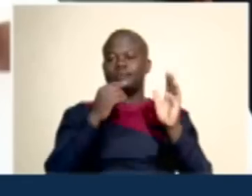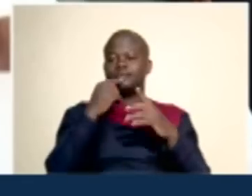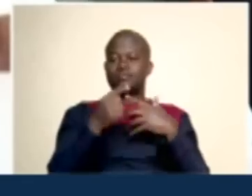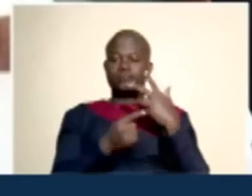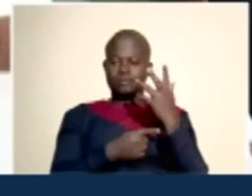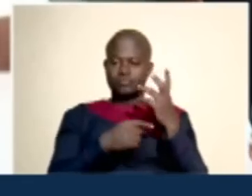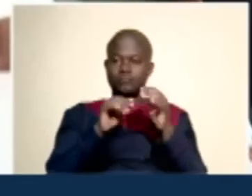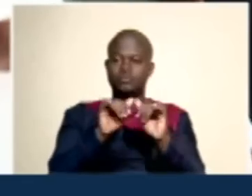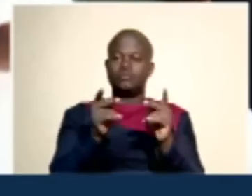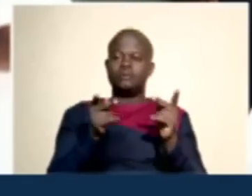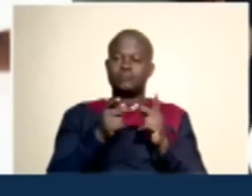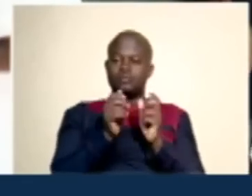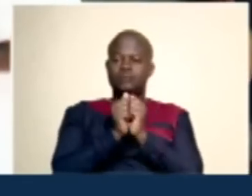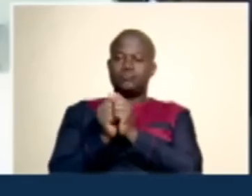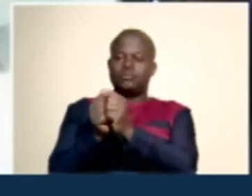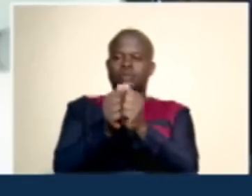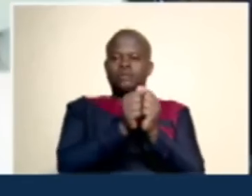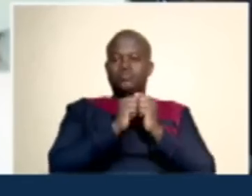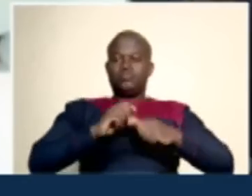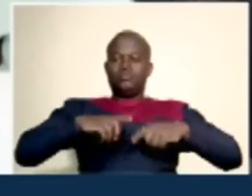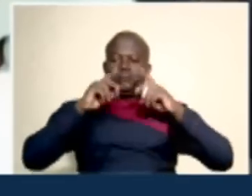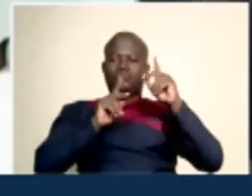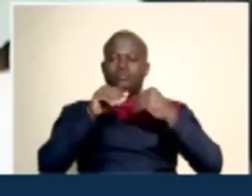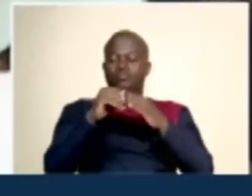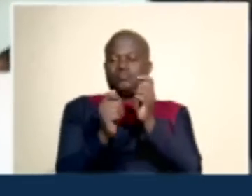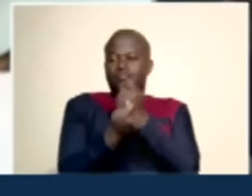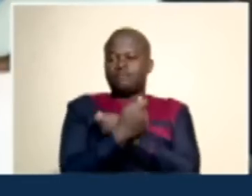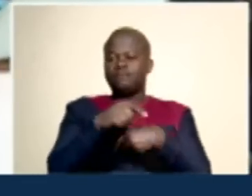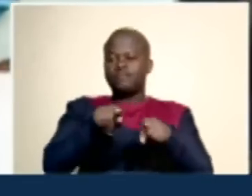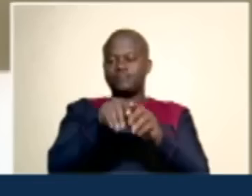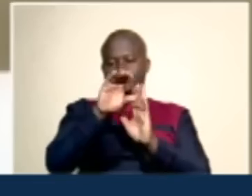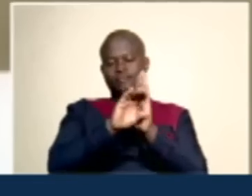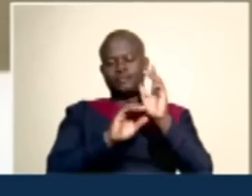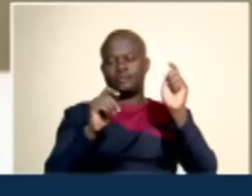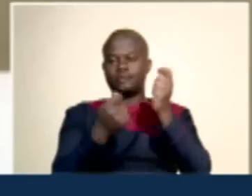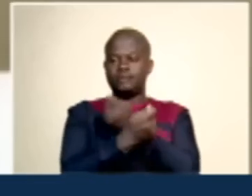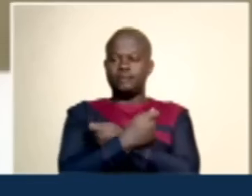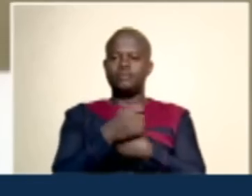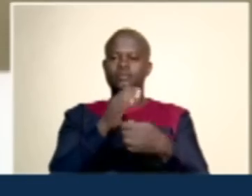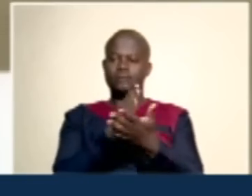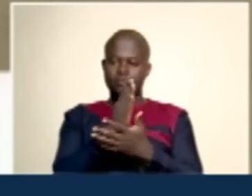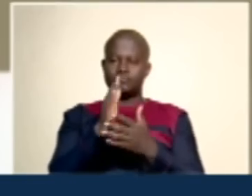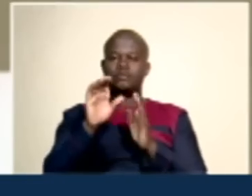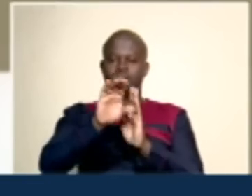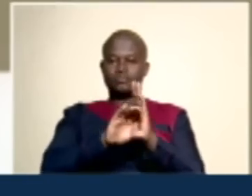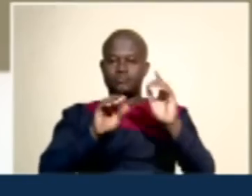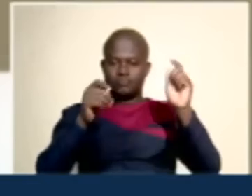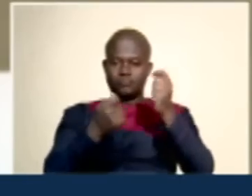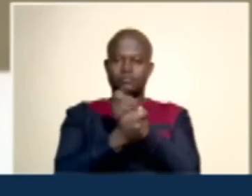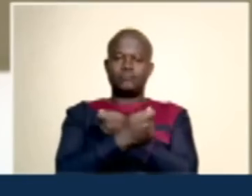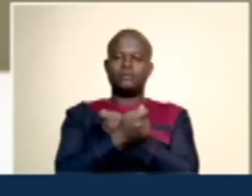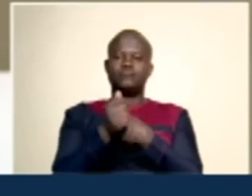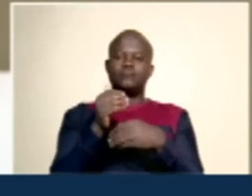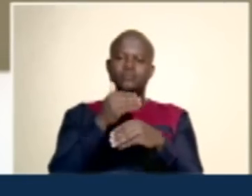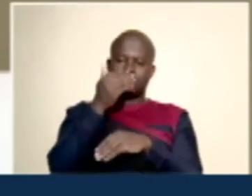ikintu kiguma ahantu hamwe uko ubuzima bw'abantu buhinduka nuko n'itegeko nshinga rihinduka mbese itegeko nshinga riravugurwa